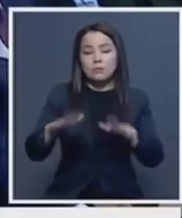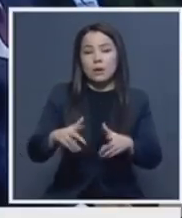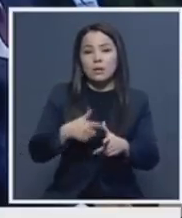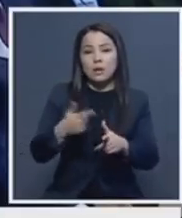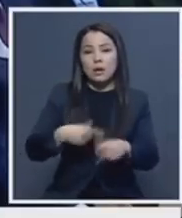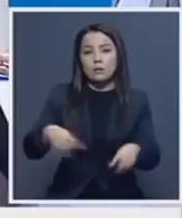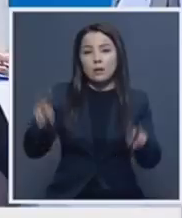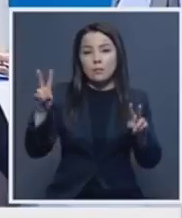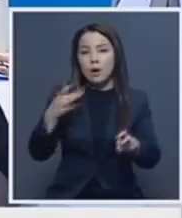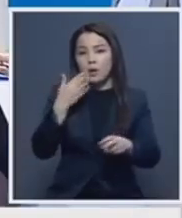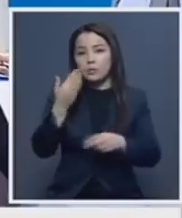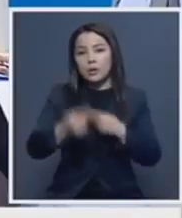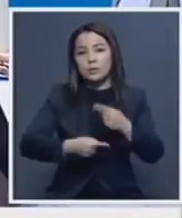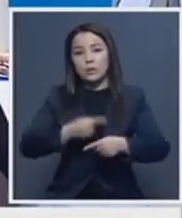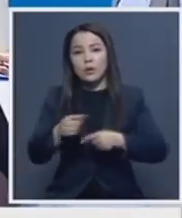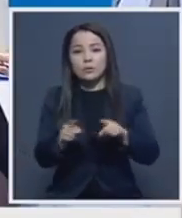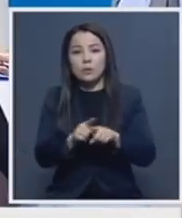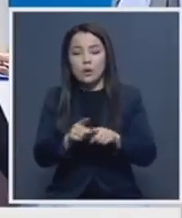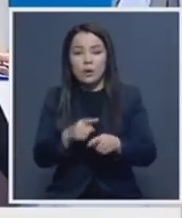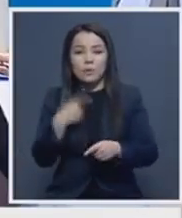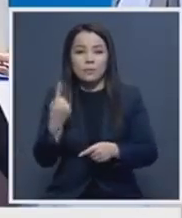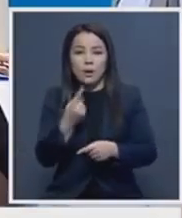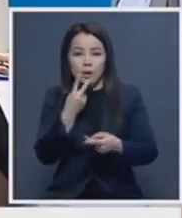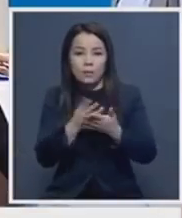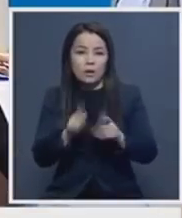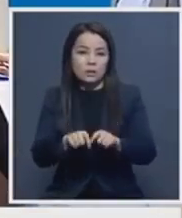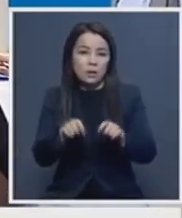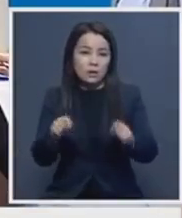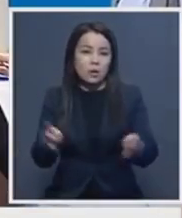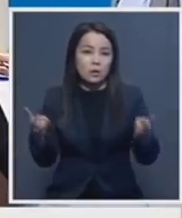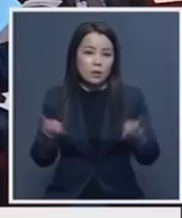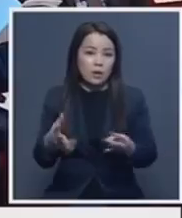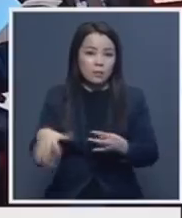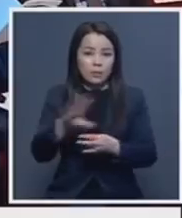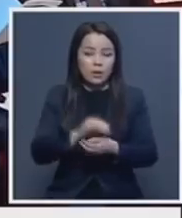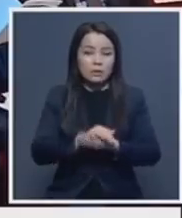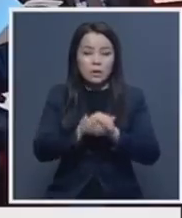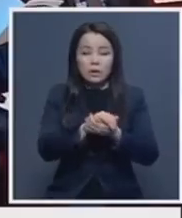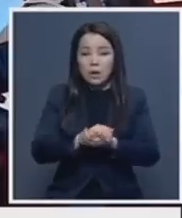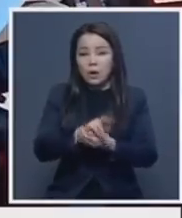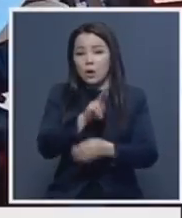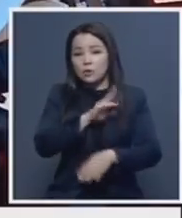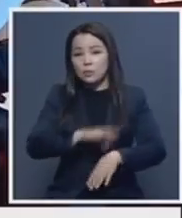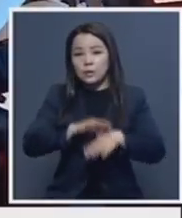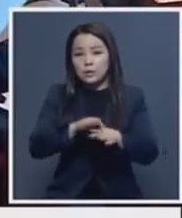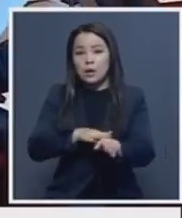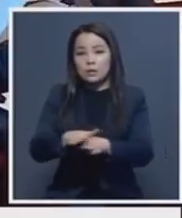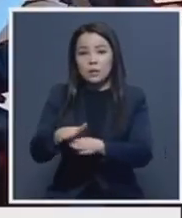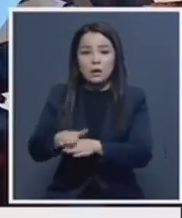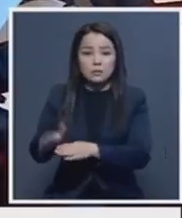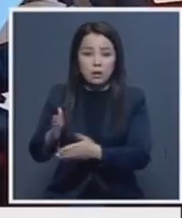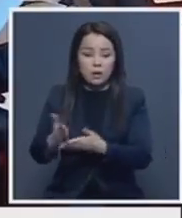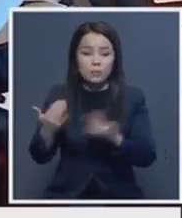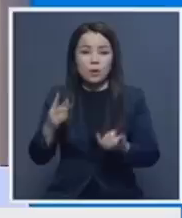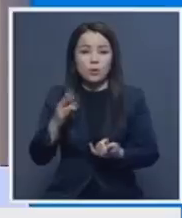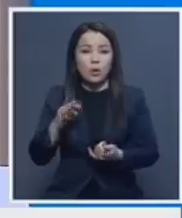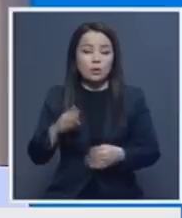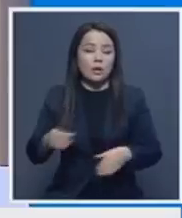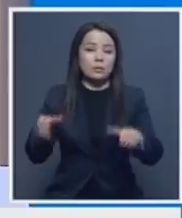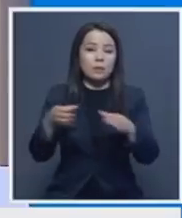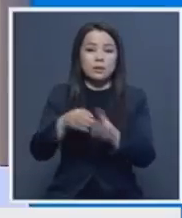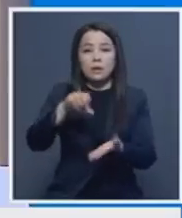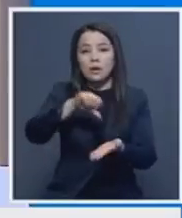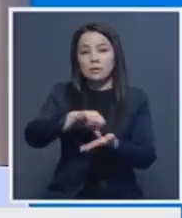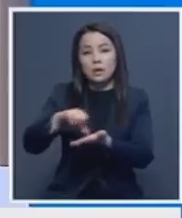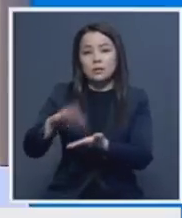мақаласында ұлтымыздың бірегейлігін баян етті. Содан бері ілкімді істер атқарылуда. Оның бірқатарын бүгін Нұр Отан партиясының